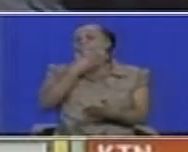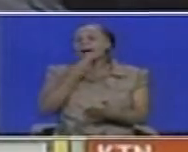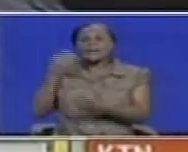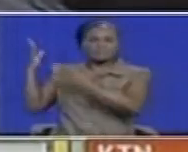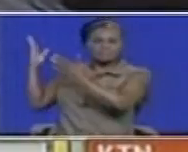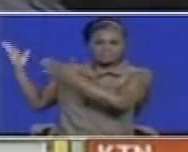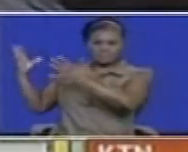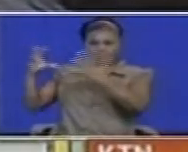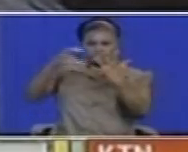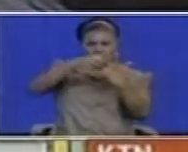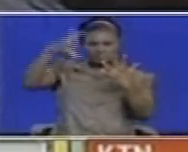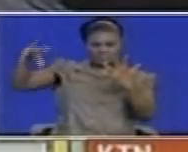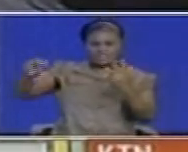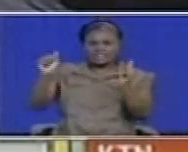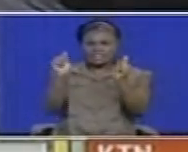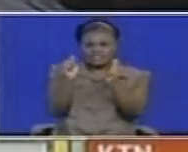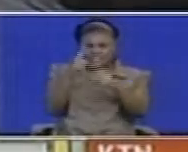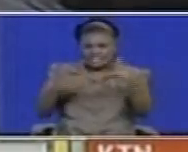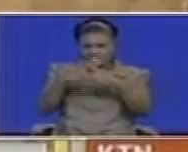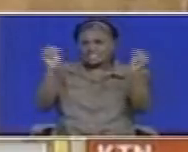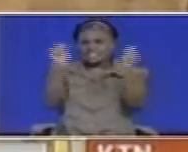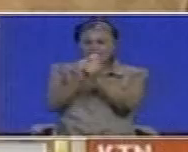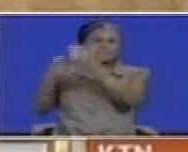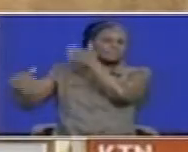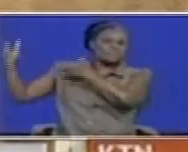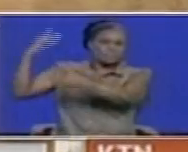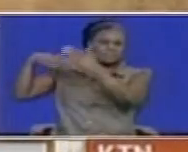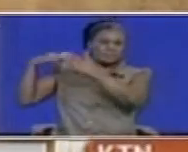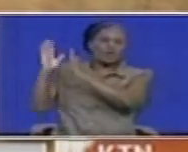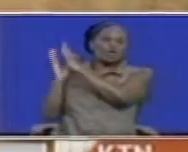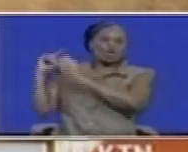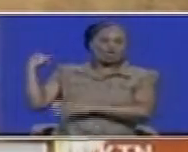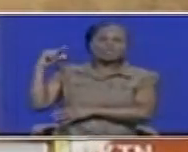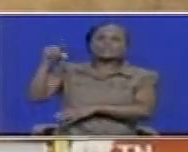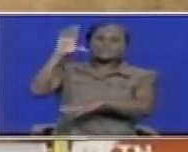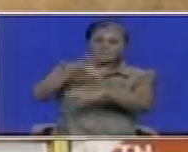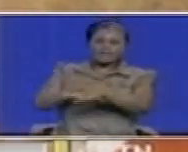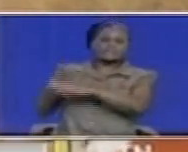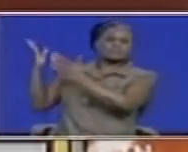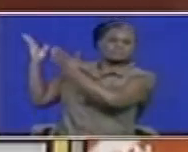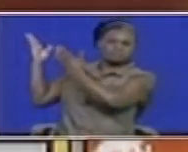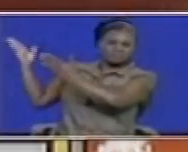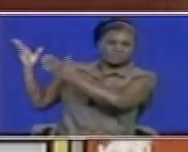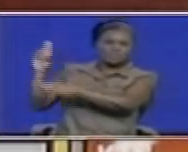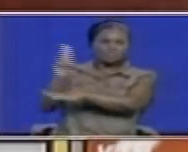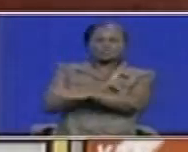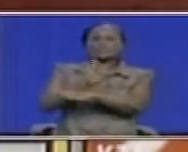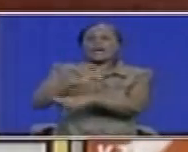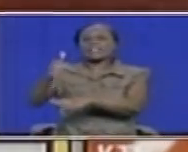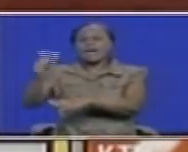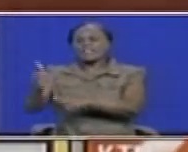aliyetalikiana na mkewe miaka 10 iliyopita, huku medali alizopata zikisalia na kutu na kutumika kwa manufaa